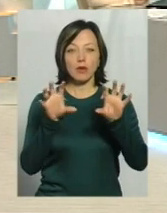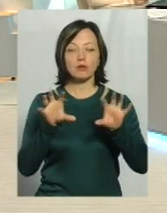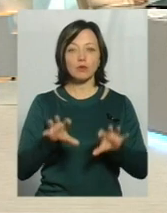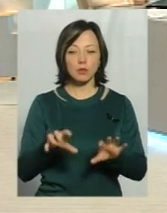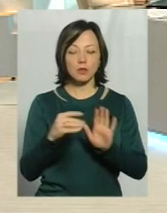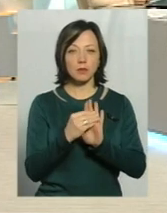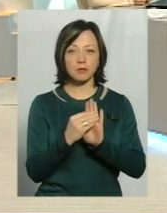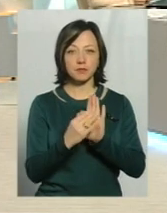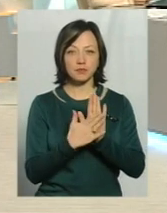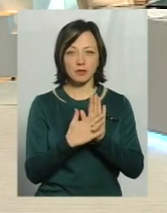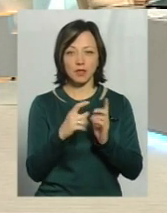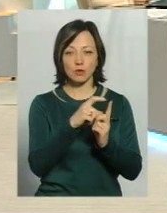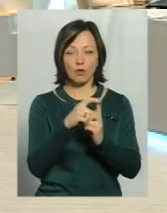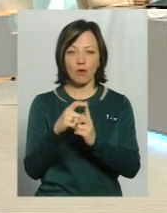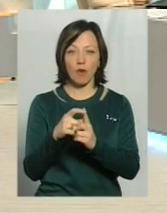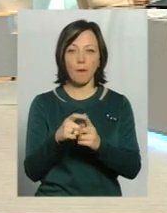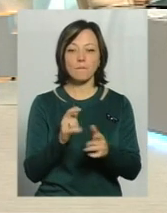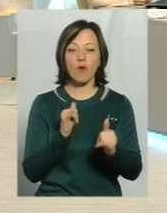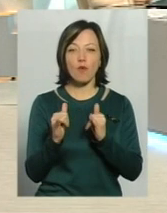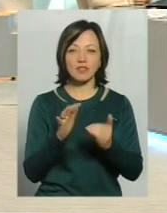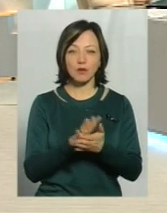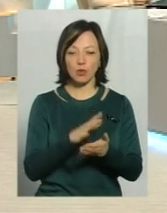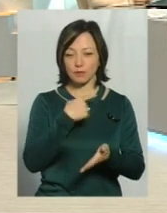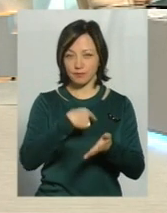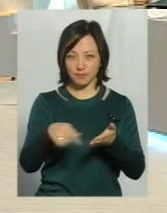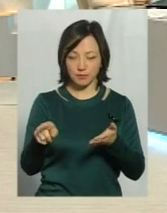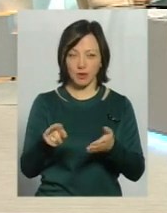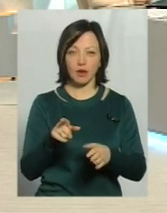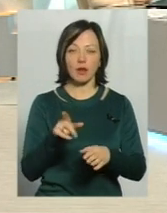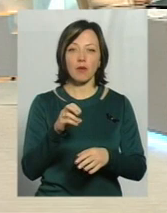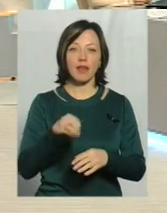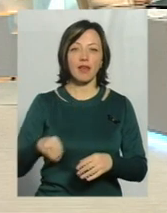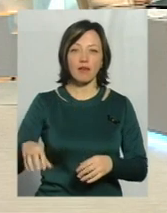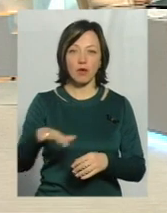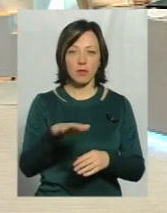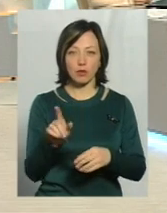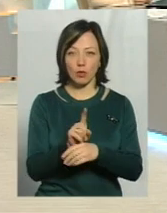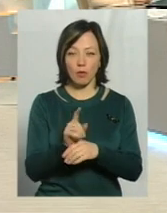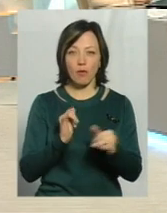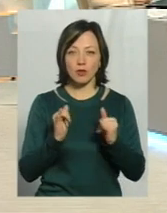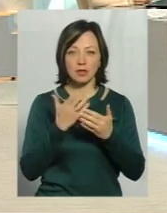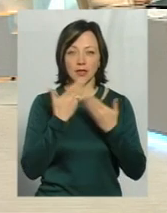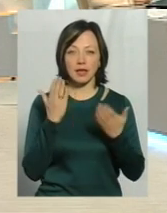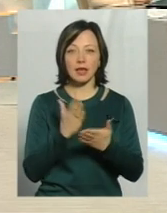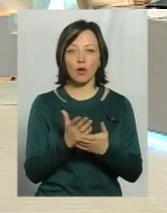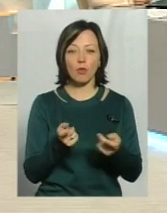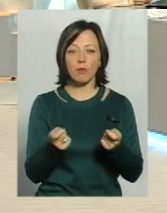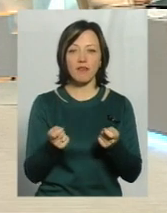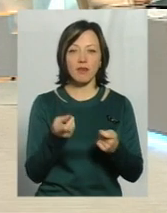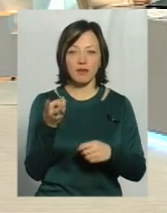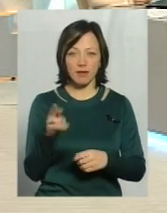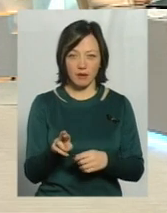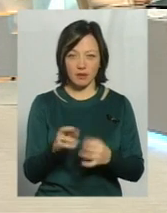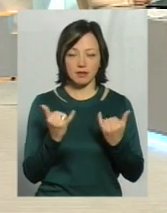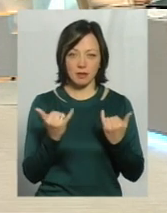там слово «поводження з відходами» воно вже викреслило, бо в європейських нормах поводження немає, є управління.